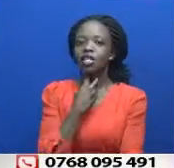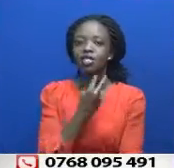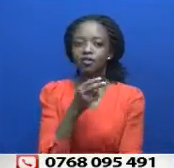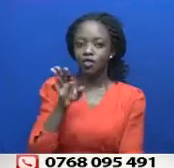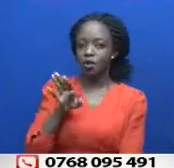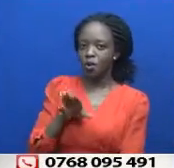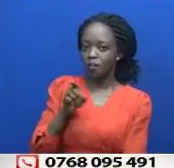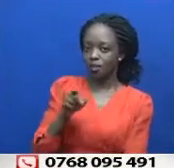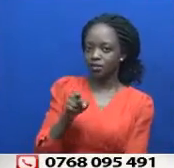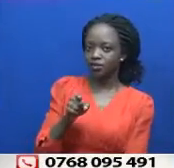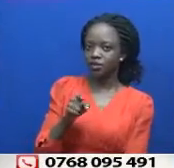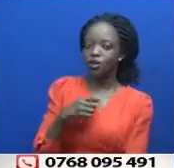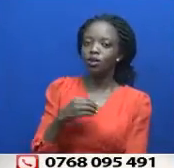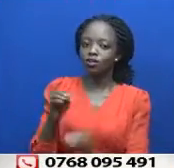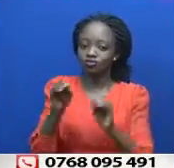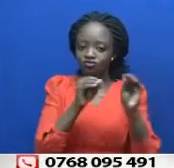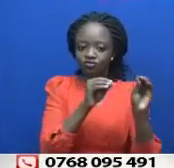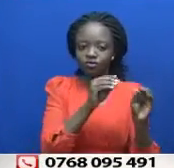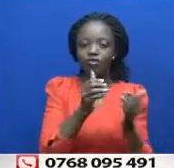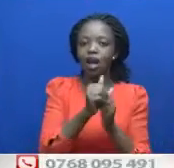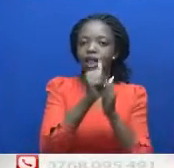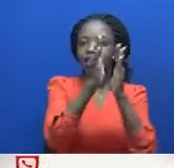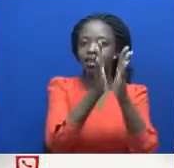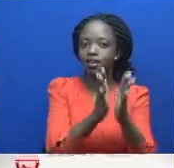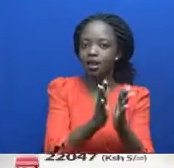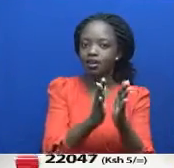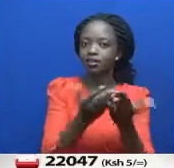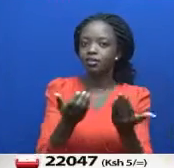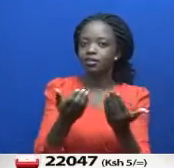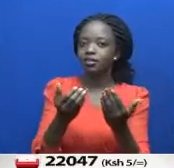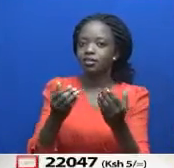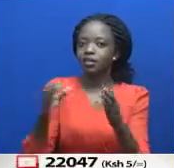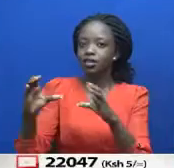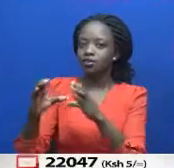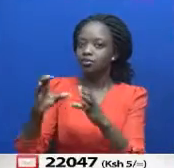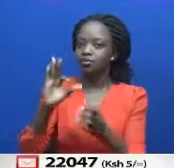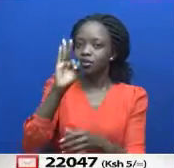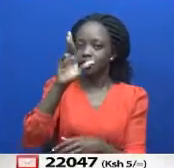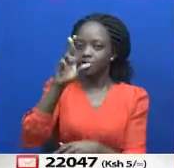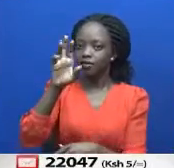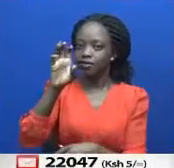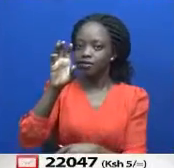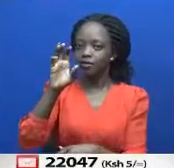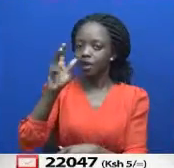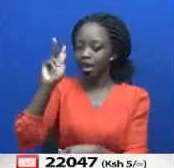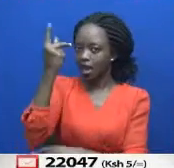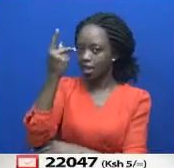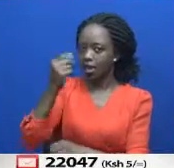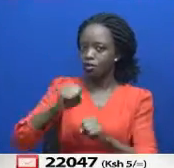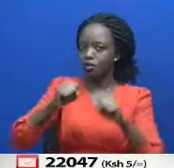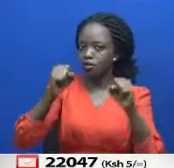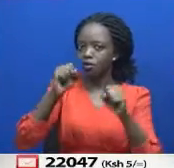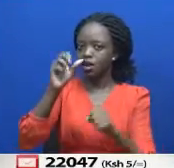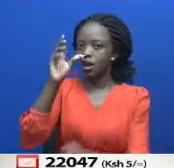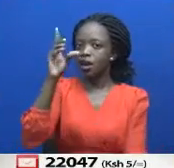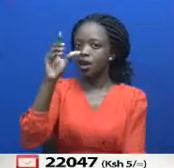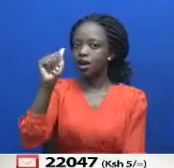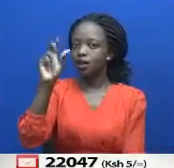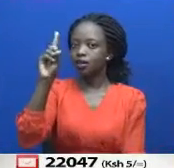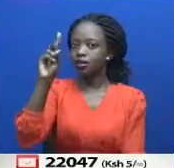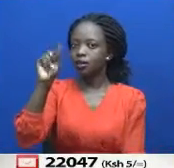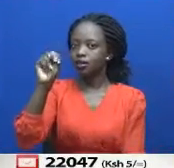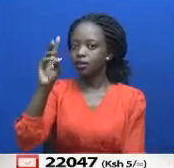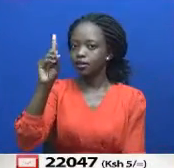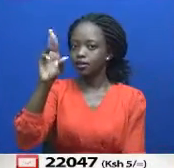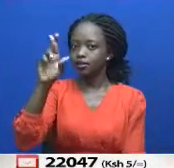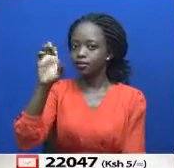moja kwa moja tutasema naye kiongozi ama kinara wa chama cha Federal of Kenya, mheshimiwa Andrew Kititila. Wewe kama kiongozi